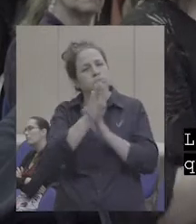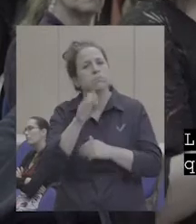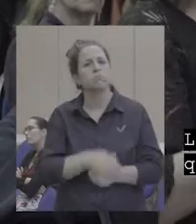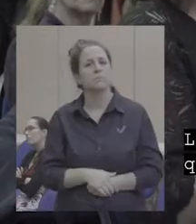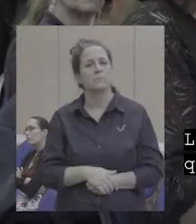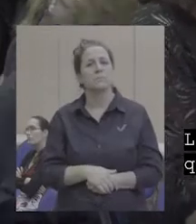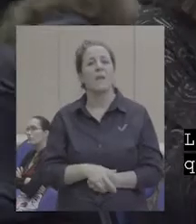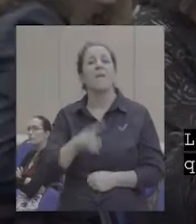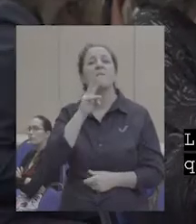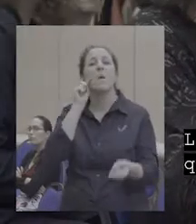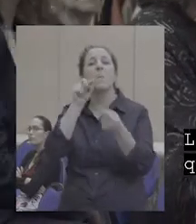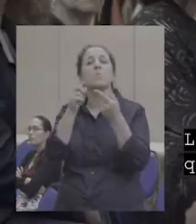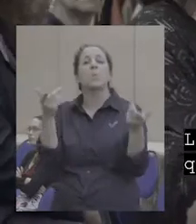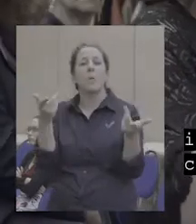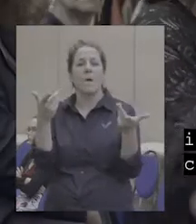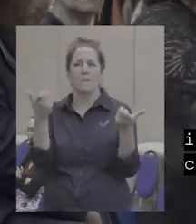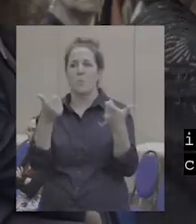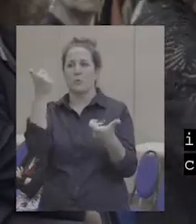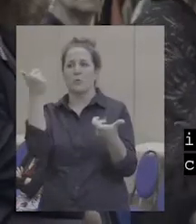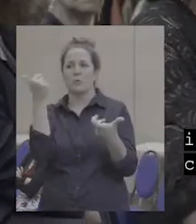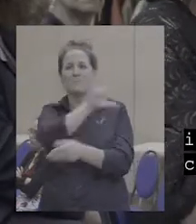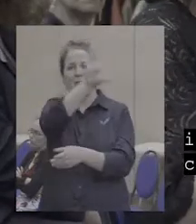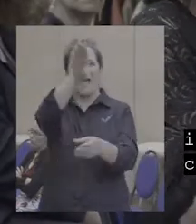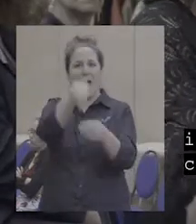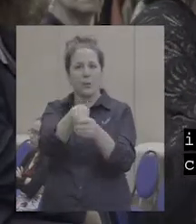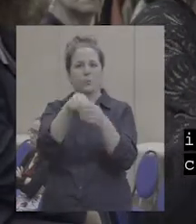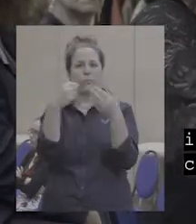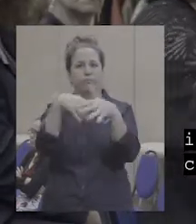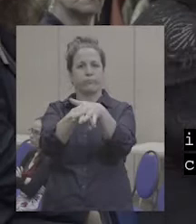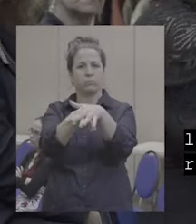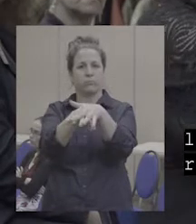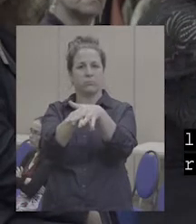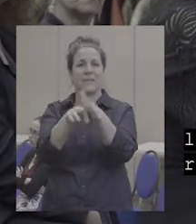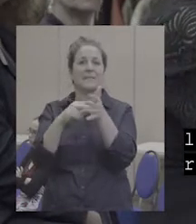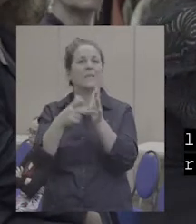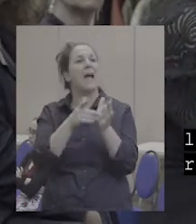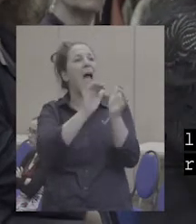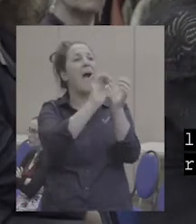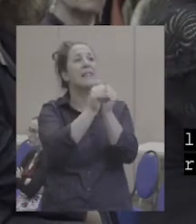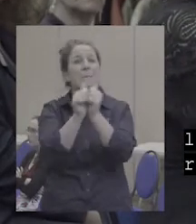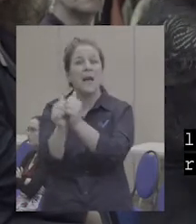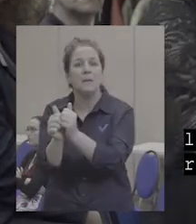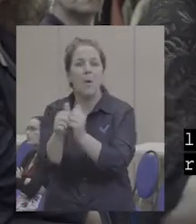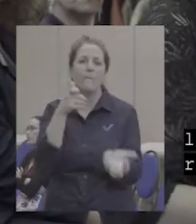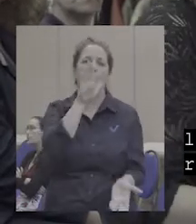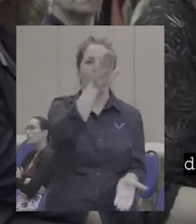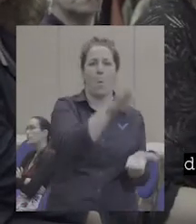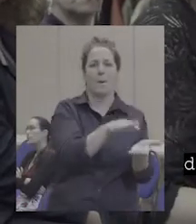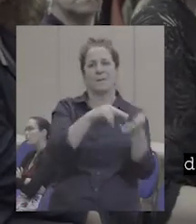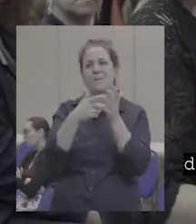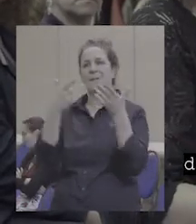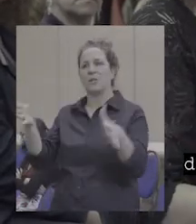Et le principe de base, c'est qu'on vise une plus grande inclusivité au niveau de la clientèle pour diminuer le nombre d'adaptations réellement requises au